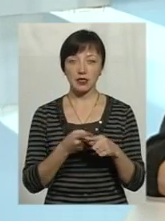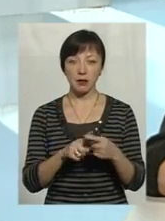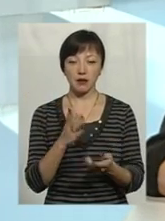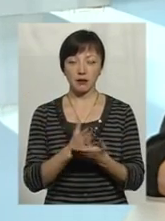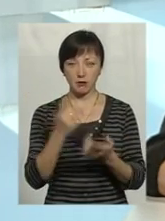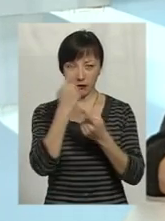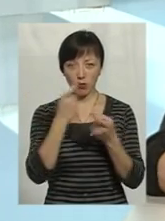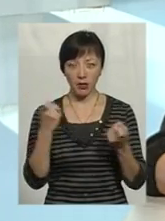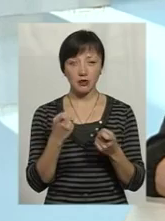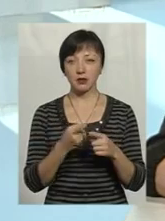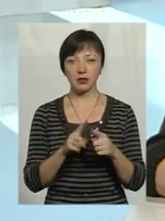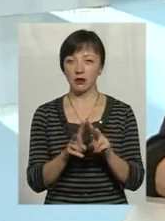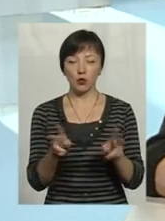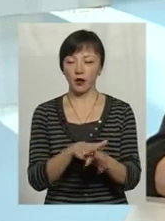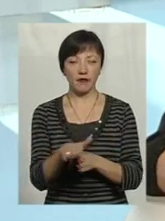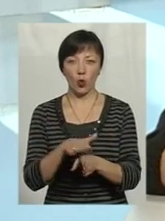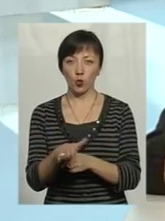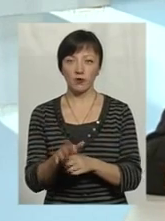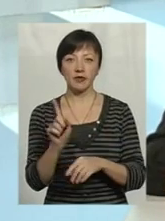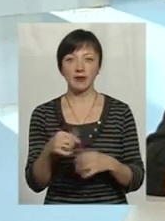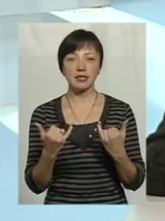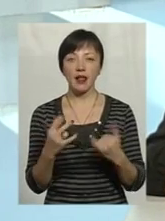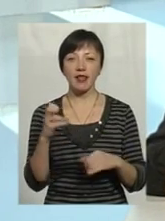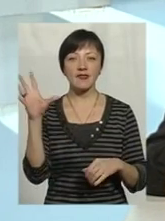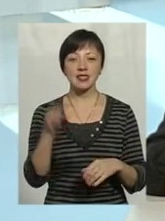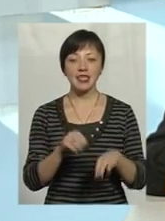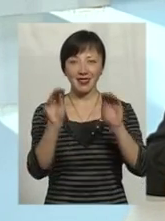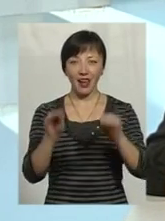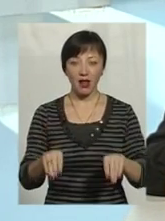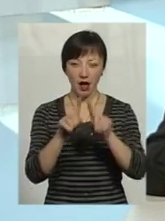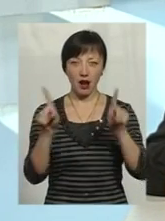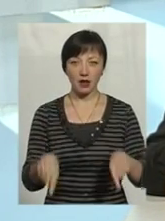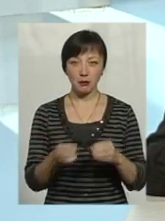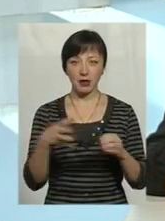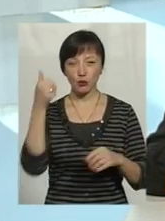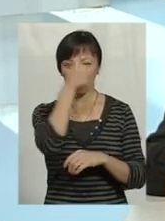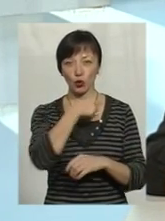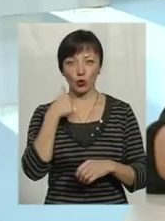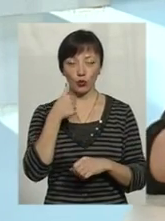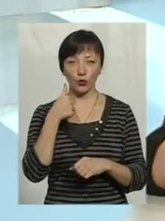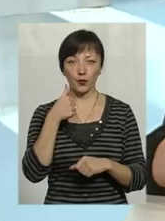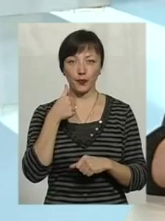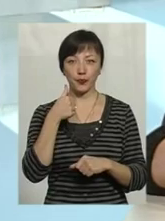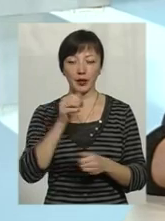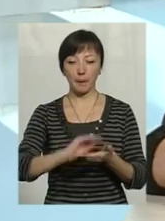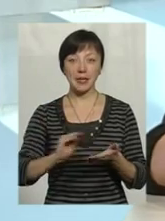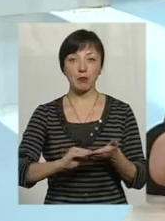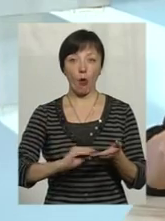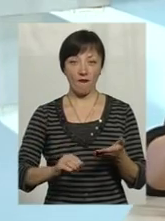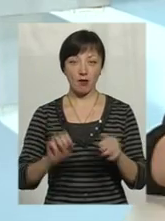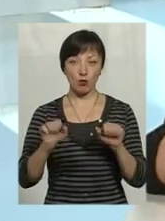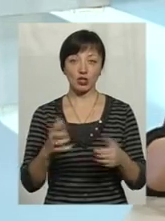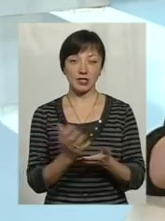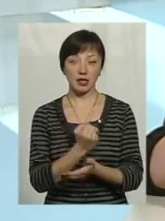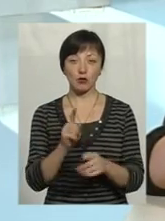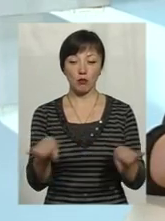цю інформацію, але це ніхто не виконував, тому що навіть зараз не всі декларації з 2015 року письмові, я маю на увазі, можна